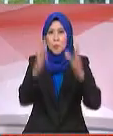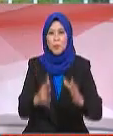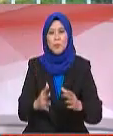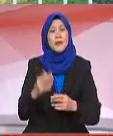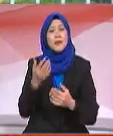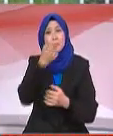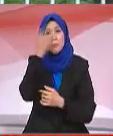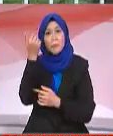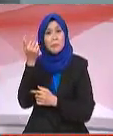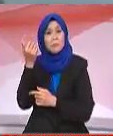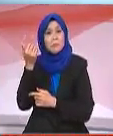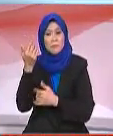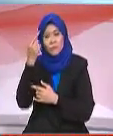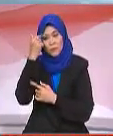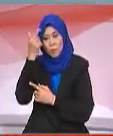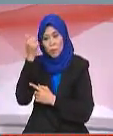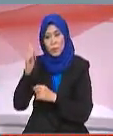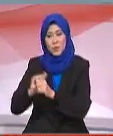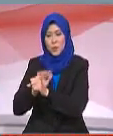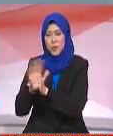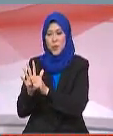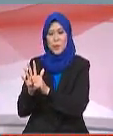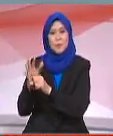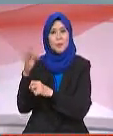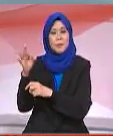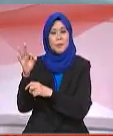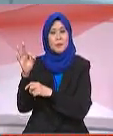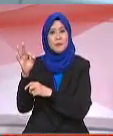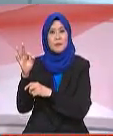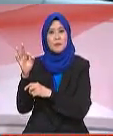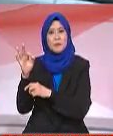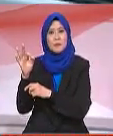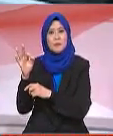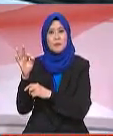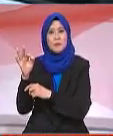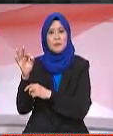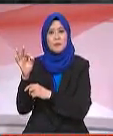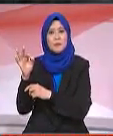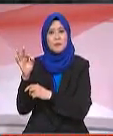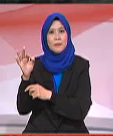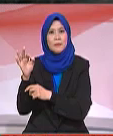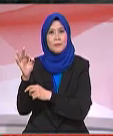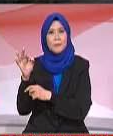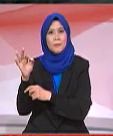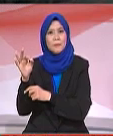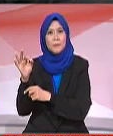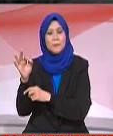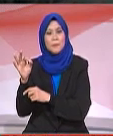tahu COVID 19 yang telah